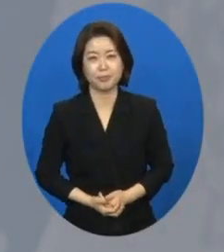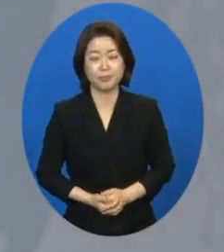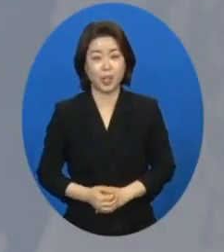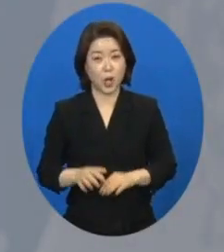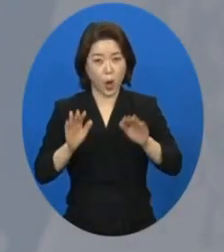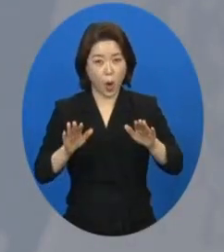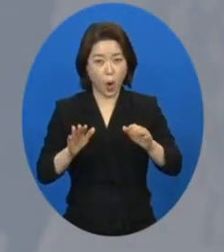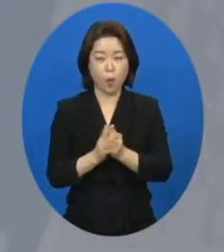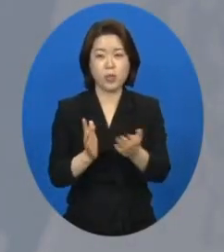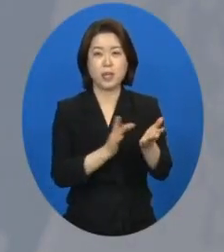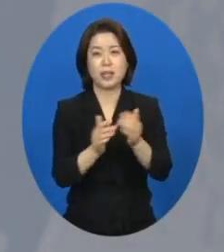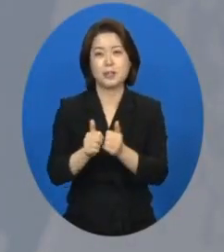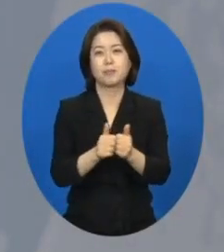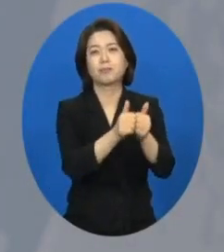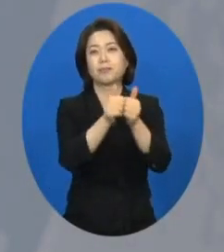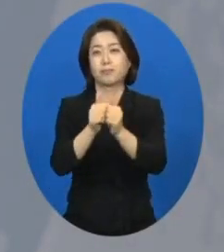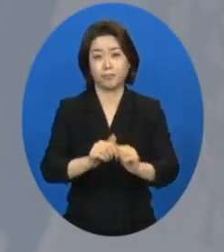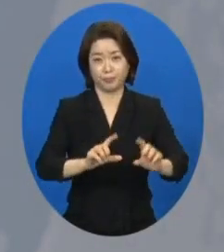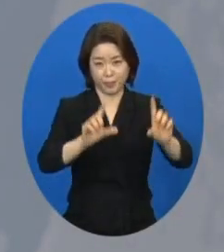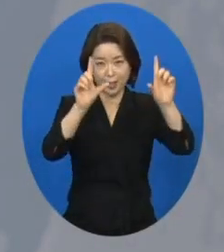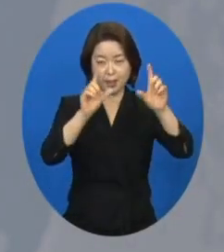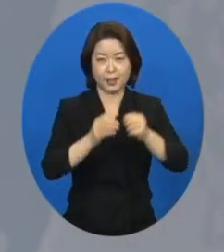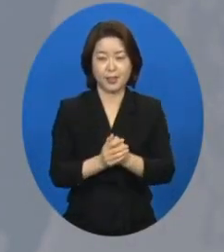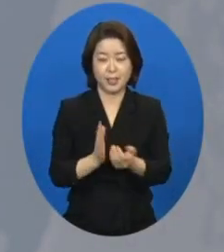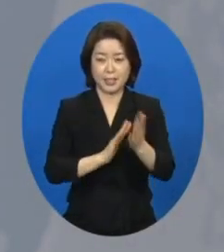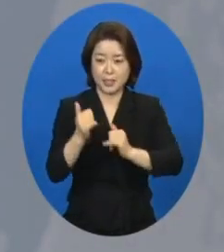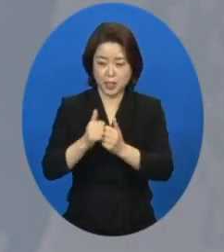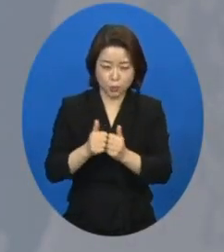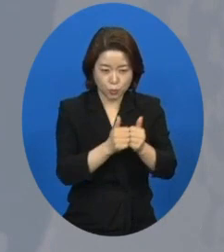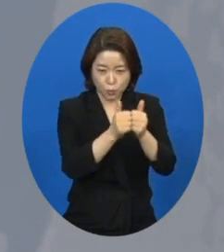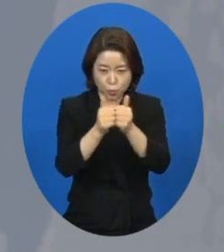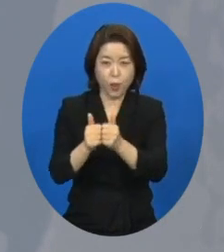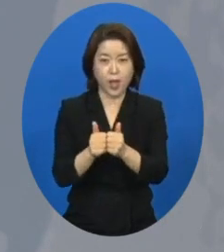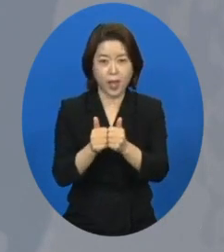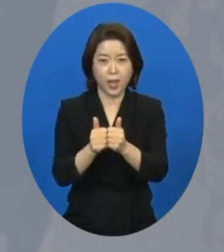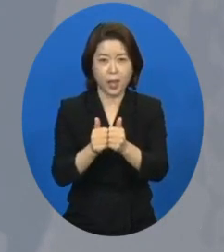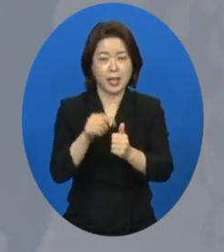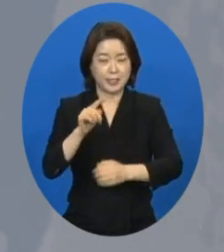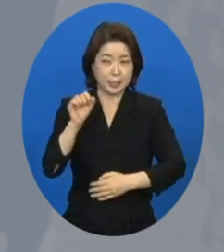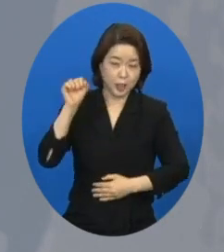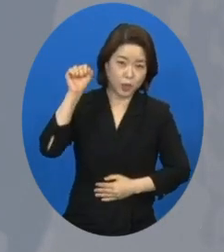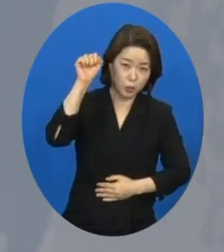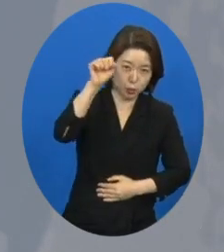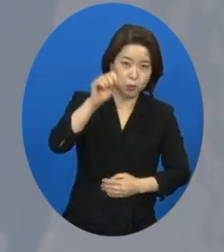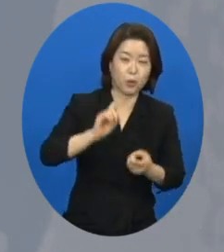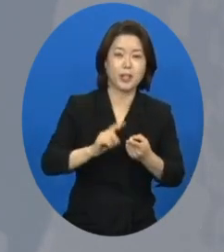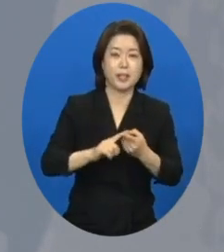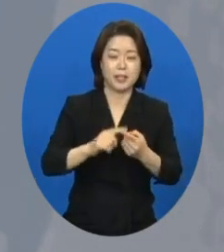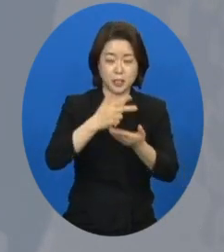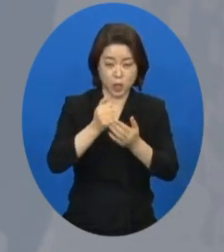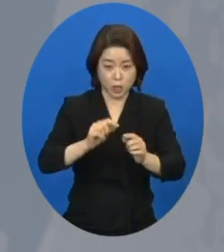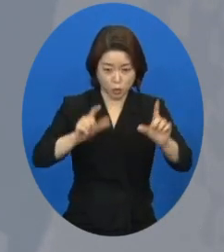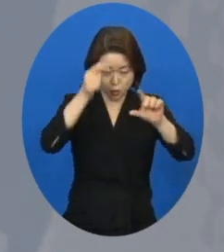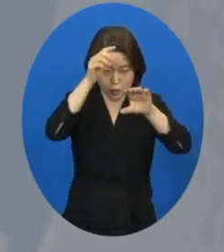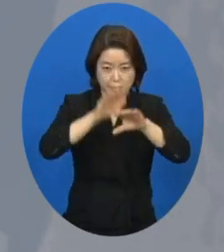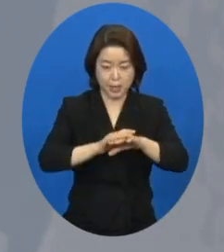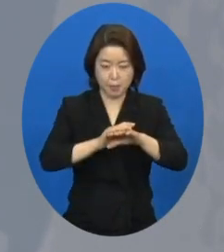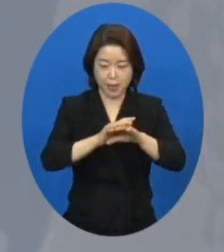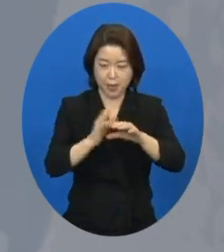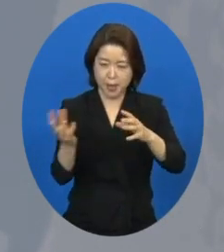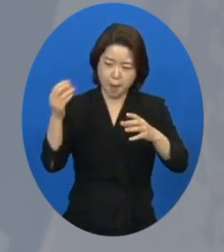오늘은 위드 디저스 데이, 예수님과 동행하는 그 운동을 주일 예배에 한 번에